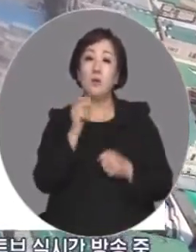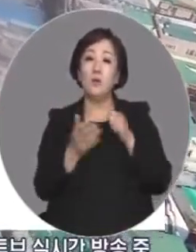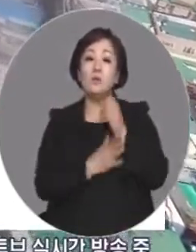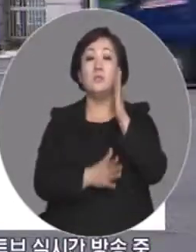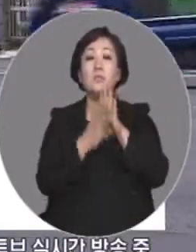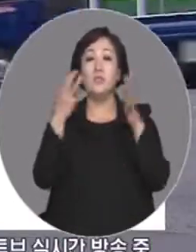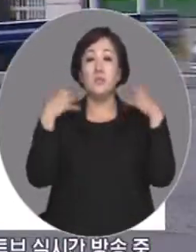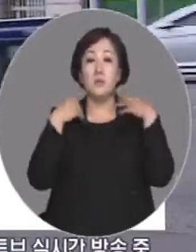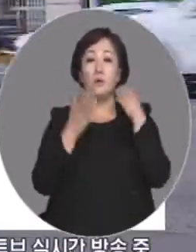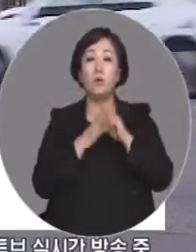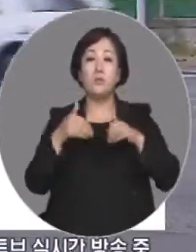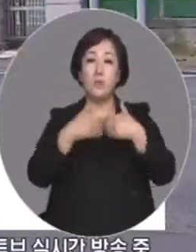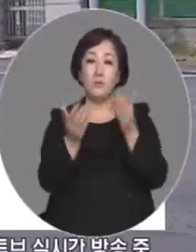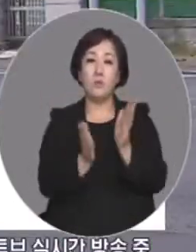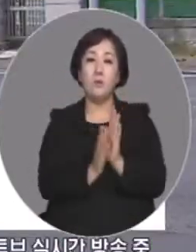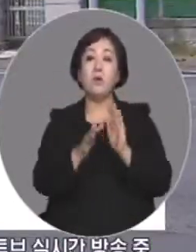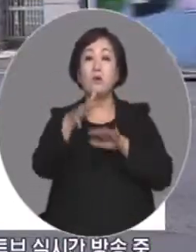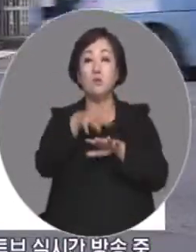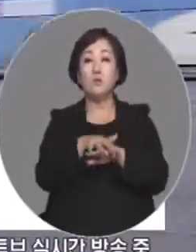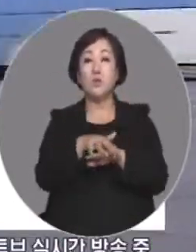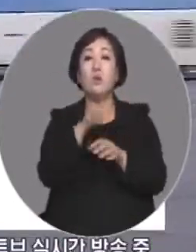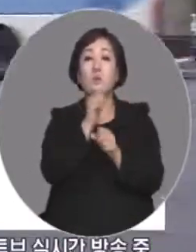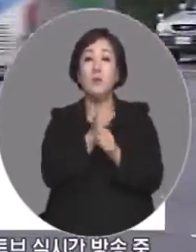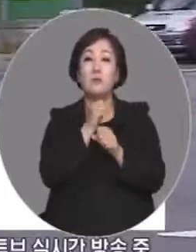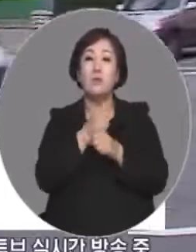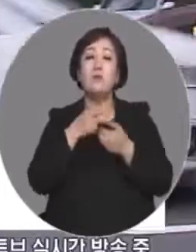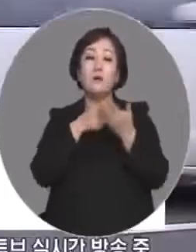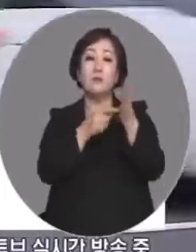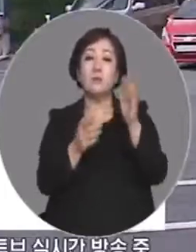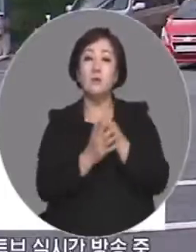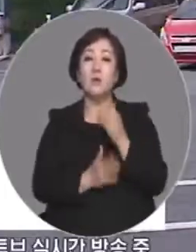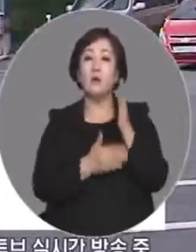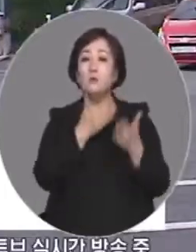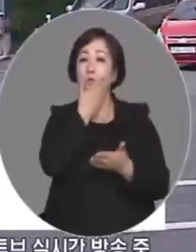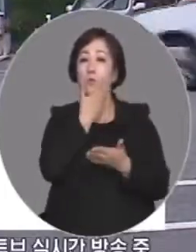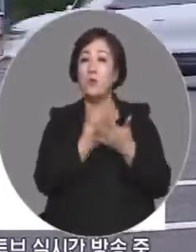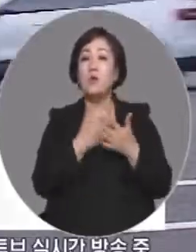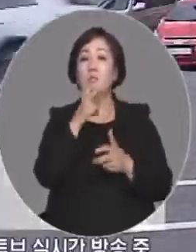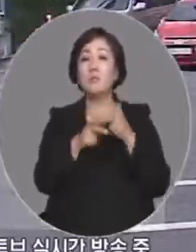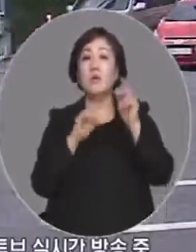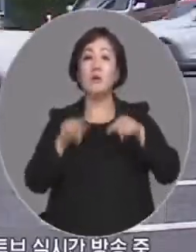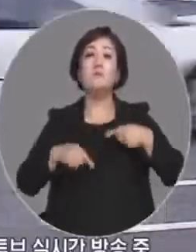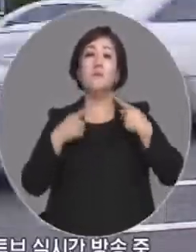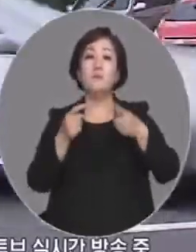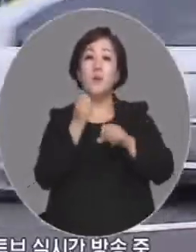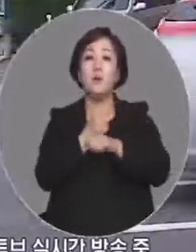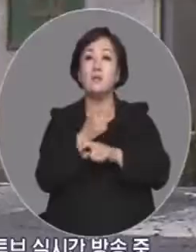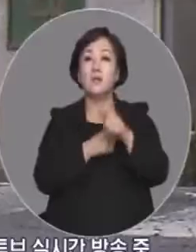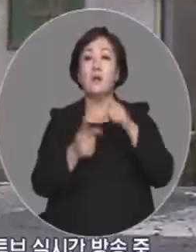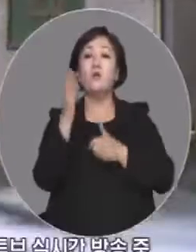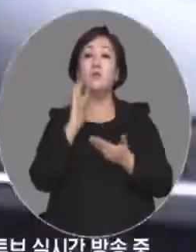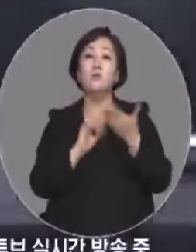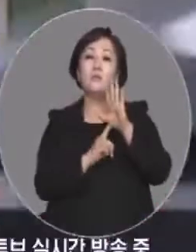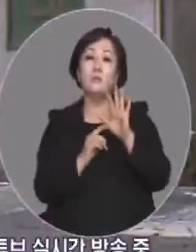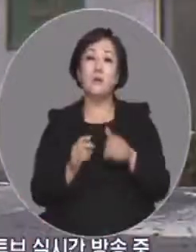시청 내 태스크 폭스 팀 구성을 건의해 울산 시민의 수건 해결에 앞장 서겠다 고 덧붙였습니다